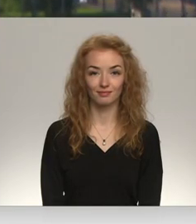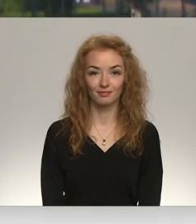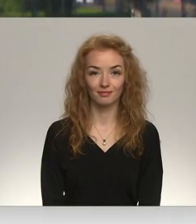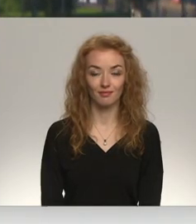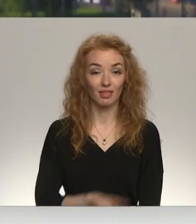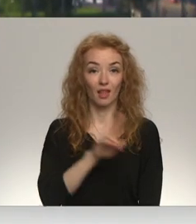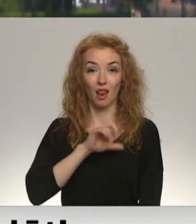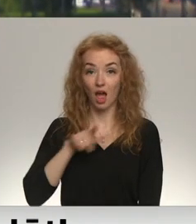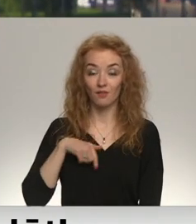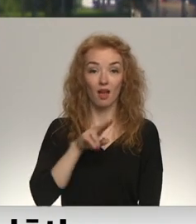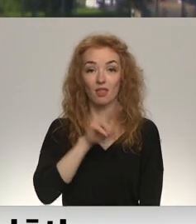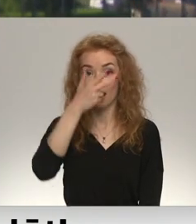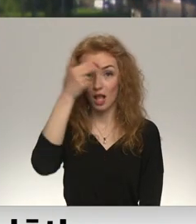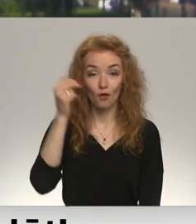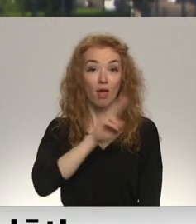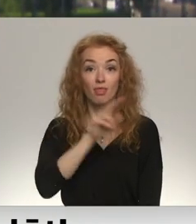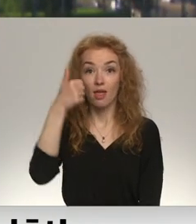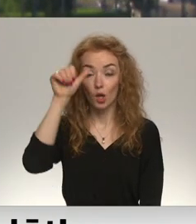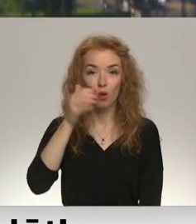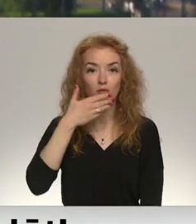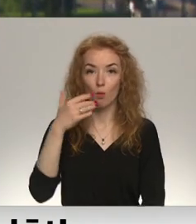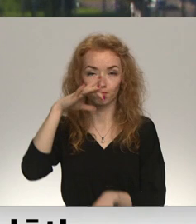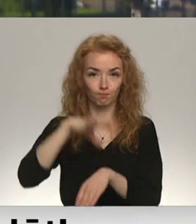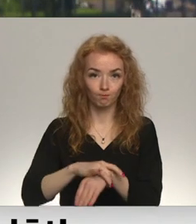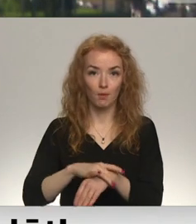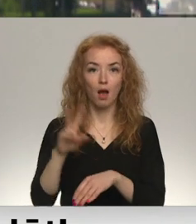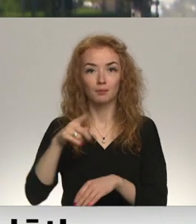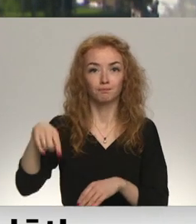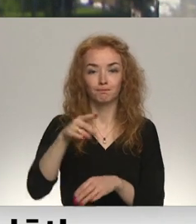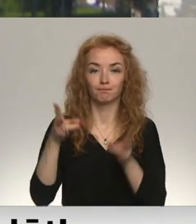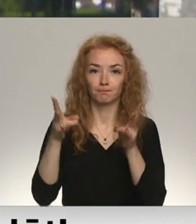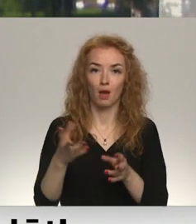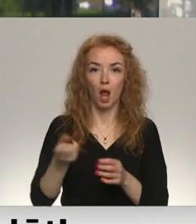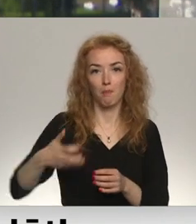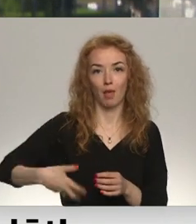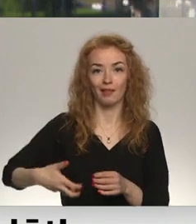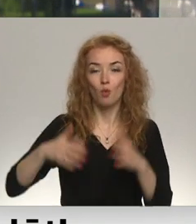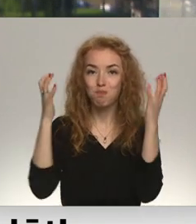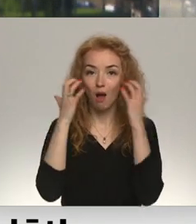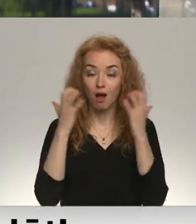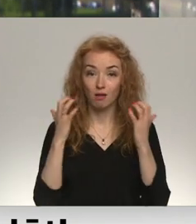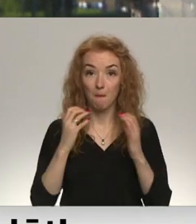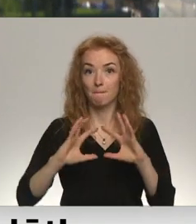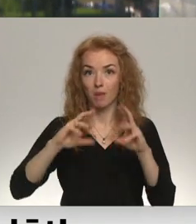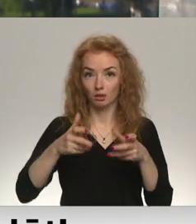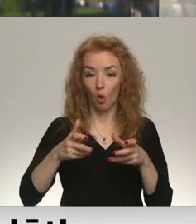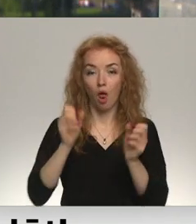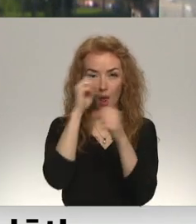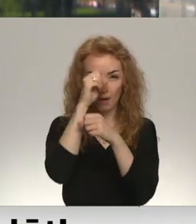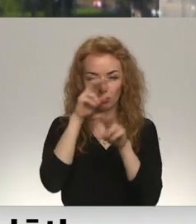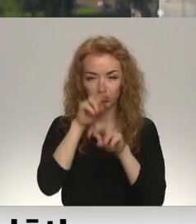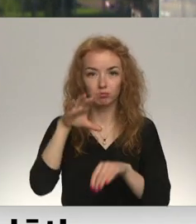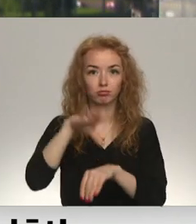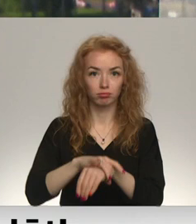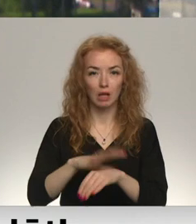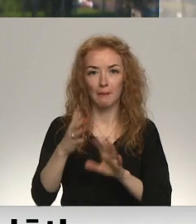Ne Latvijā, ne Lietuvā un Igaunijā nav atklāti gadījumi, kad kāds būtu inficējies ar pērtiķu bakām. Pasaulē laboratoriski apstiprināti